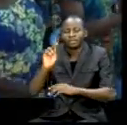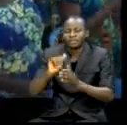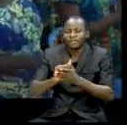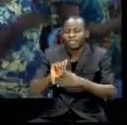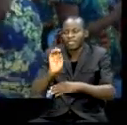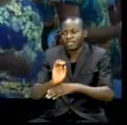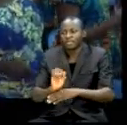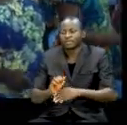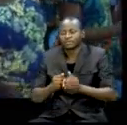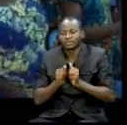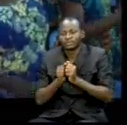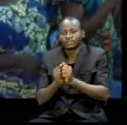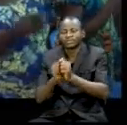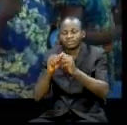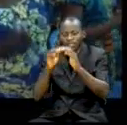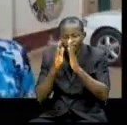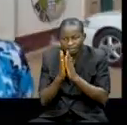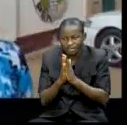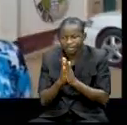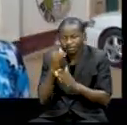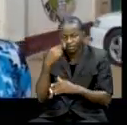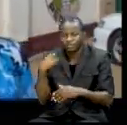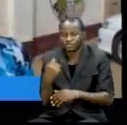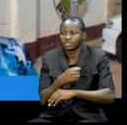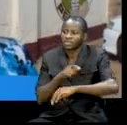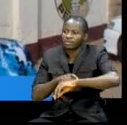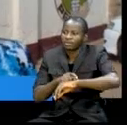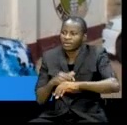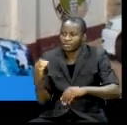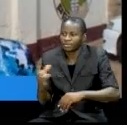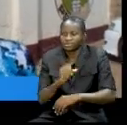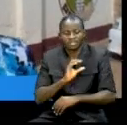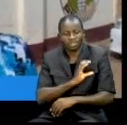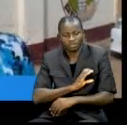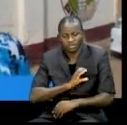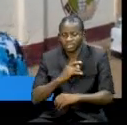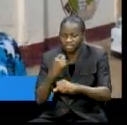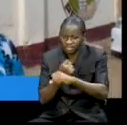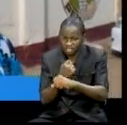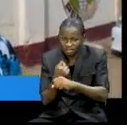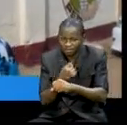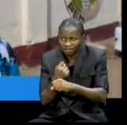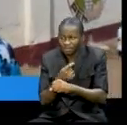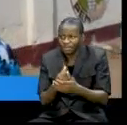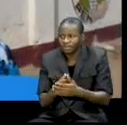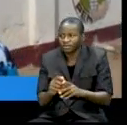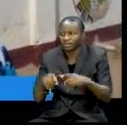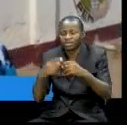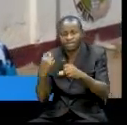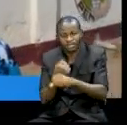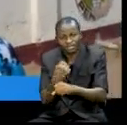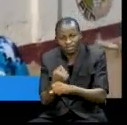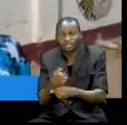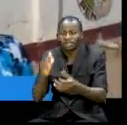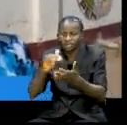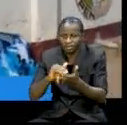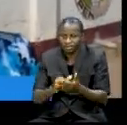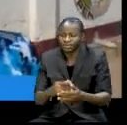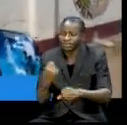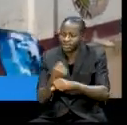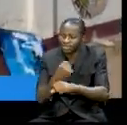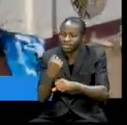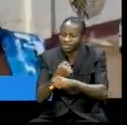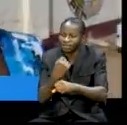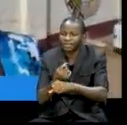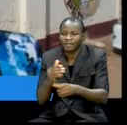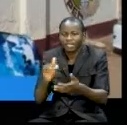Babangila. Pour nous, c'est un moment de prise de conscience, un moment de travail. Mais nous allons travailler comment? Nous allons travailler